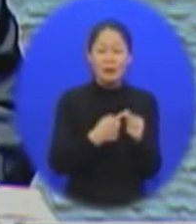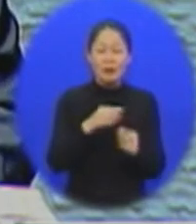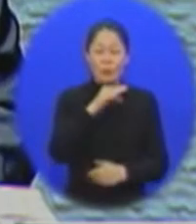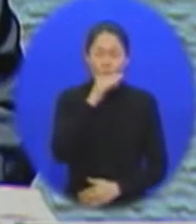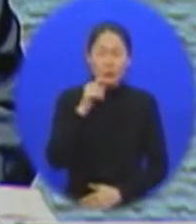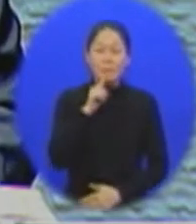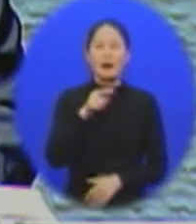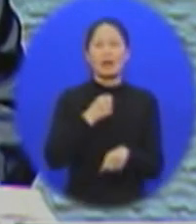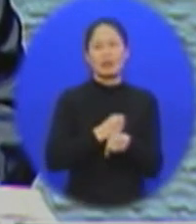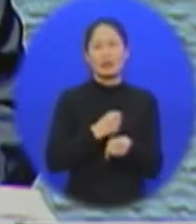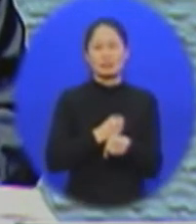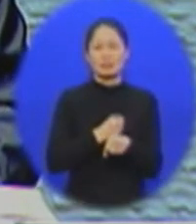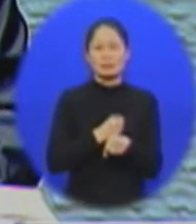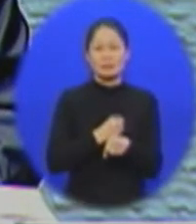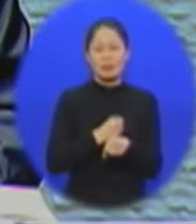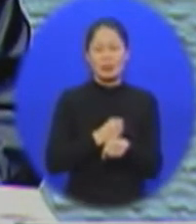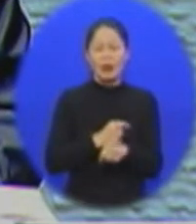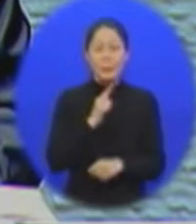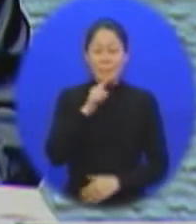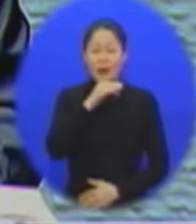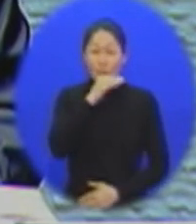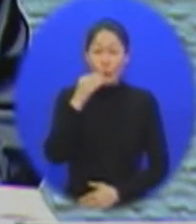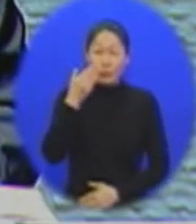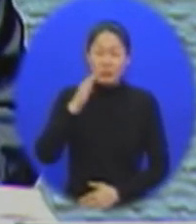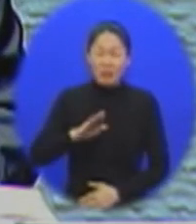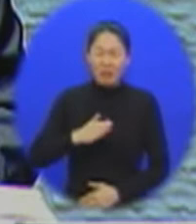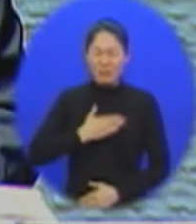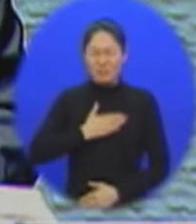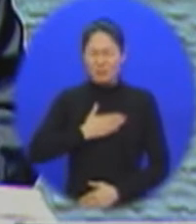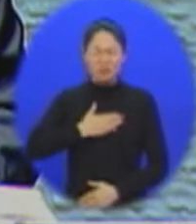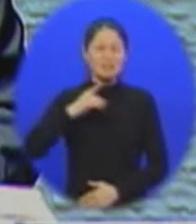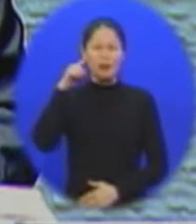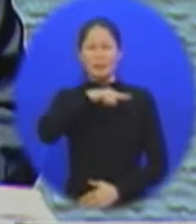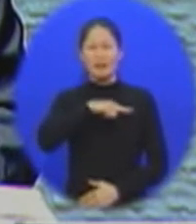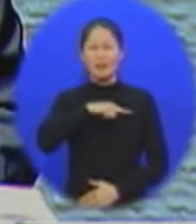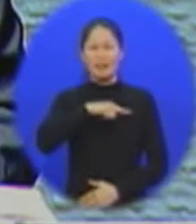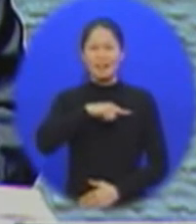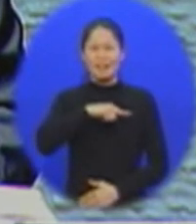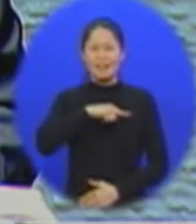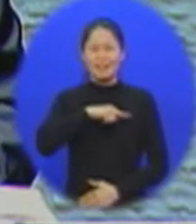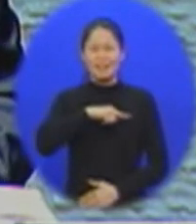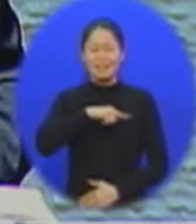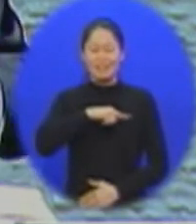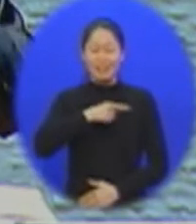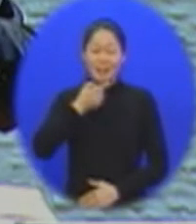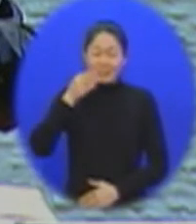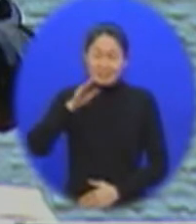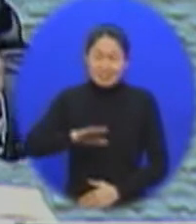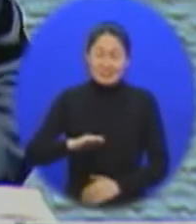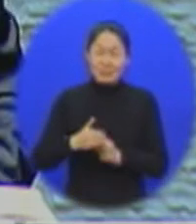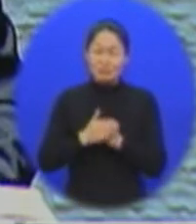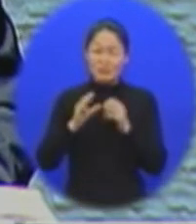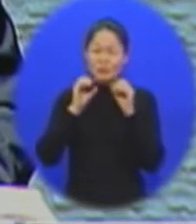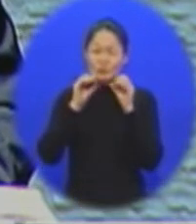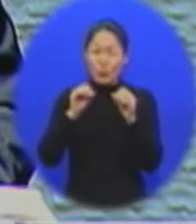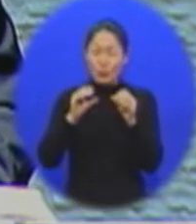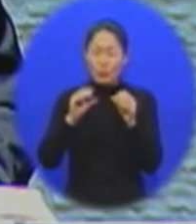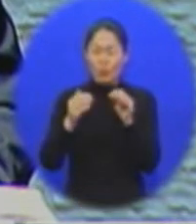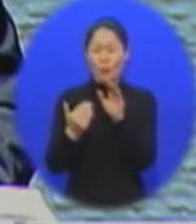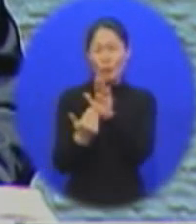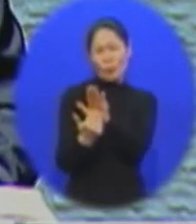한다는 거예요 말을 오른데 기분이 나빠 그러니까 전도 문이 막히는